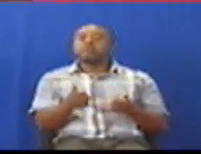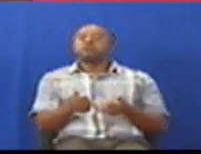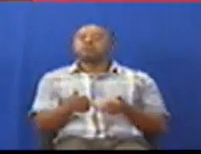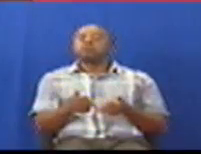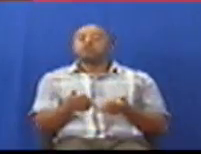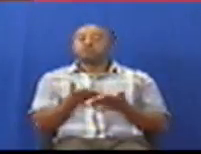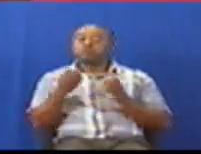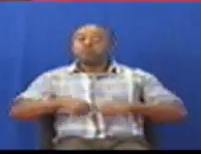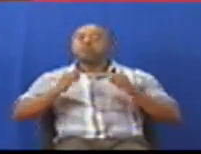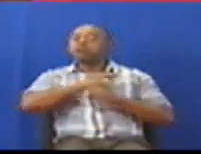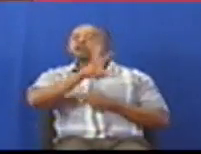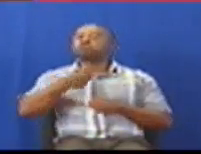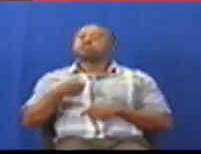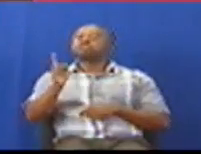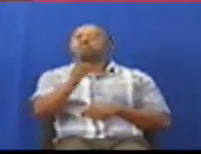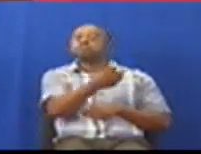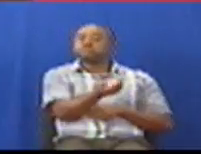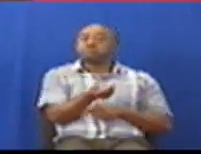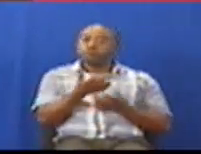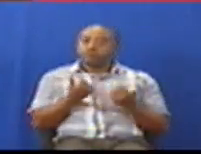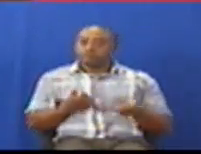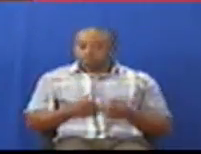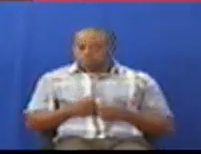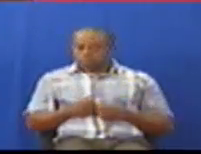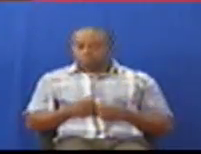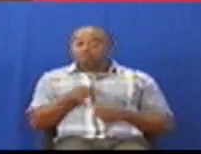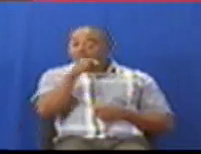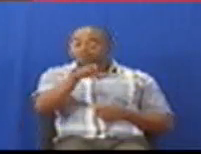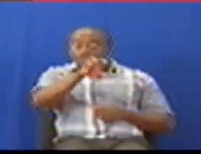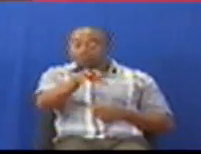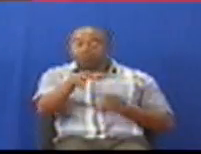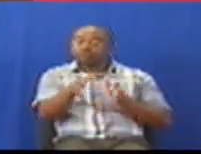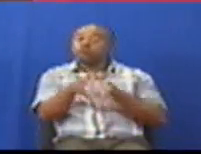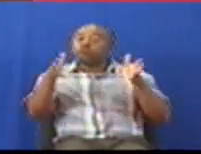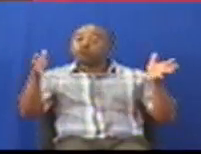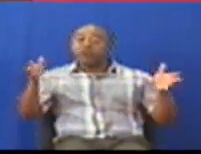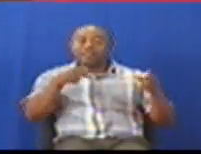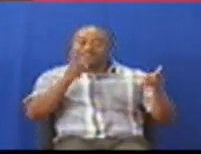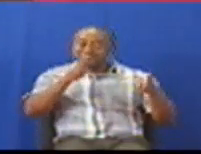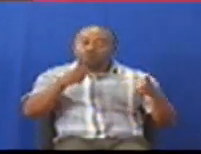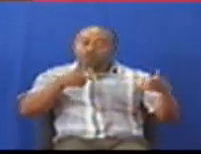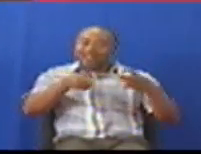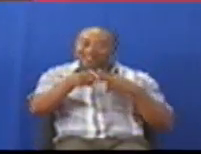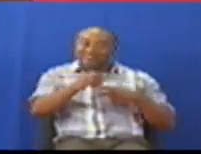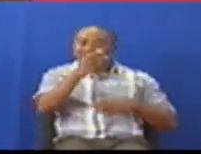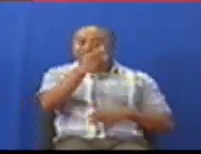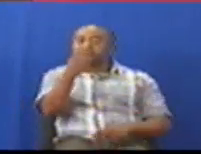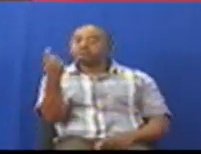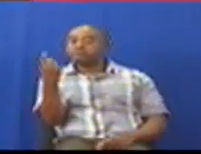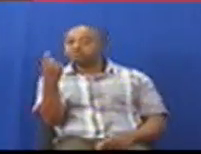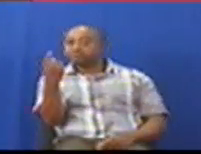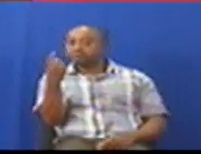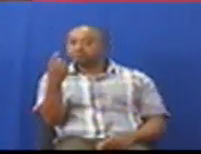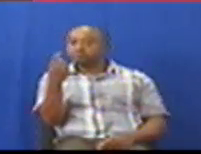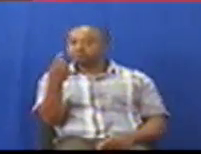zote linazo. Kwa nini? Na jimbo hili ni kubwa, linakata 31. Kwa nini mzee